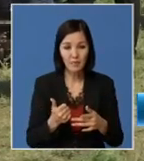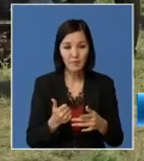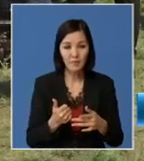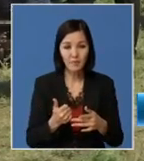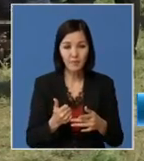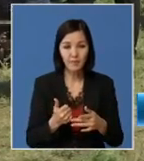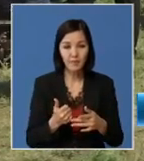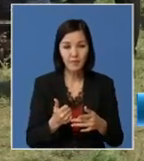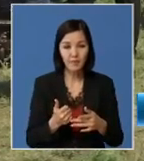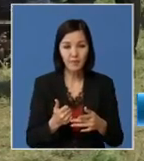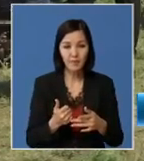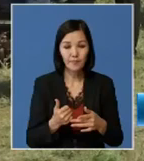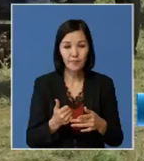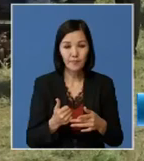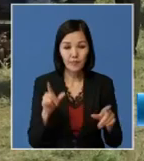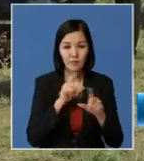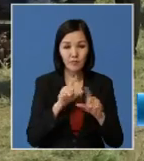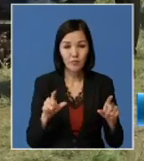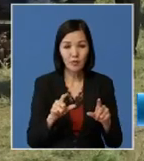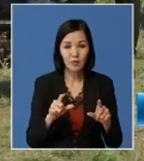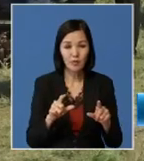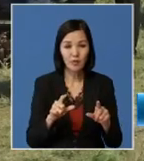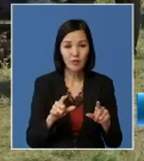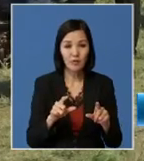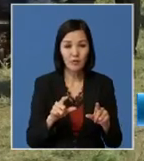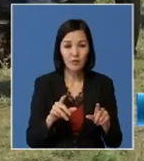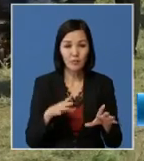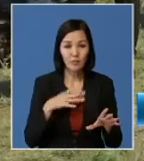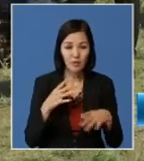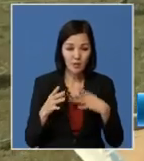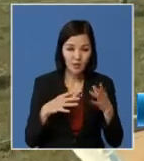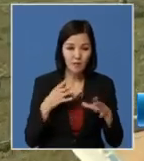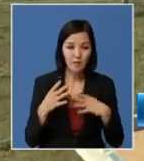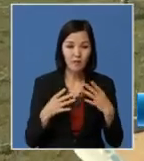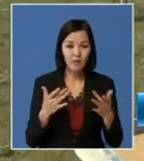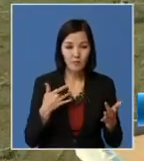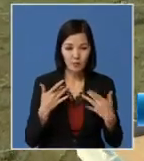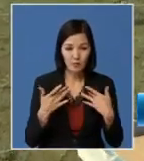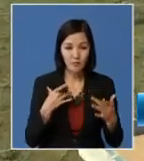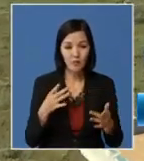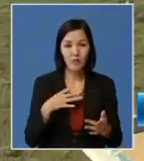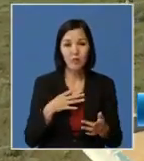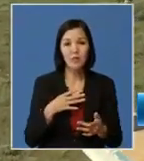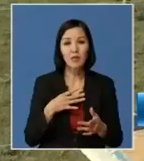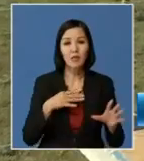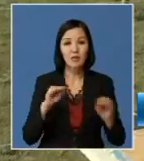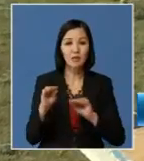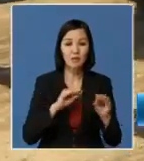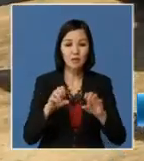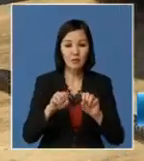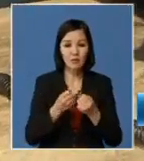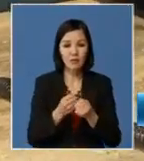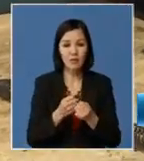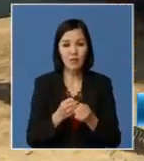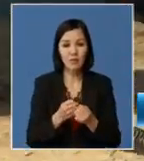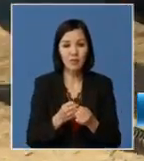Проходят у нас в нашей школе, проходили подготовку. Ребята соревновались в сборке и разборке автомата